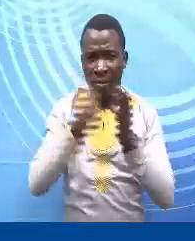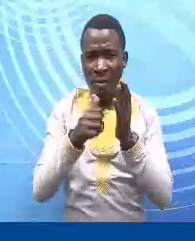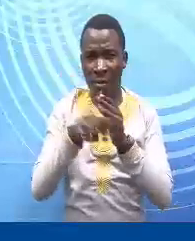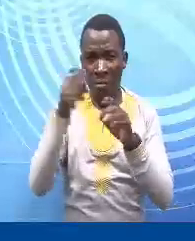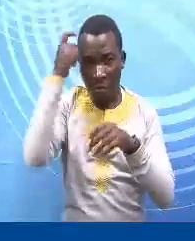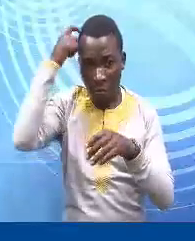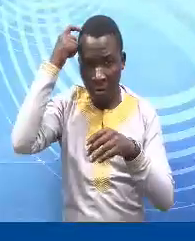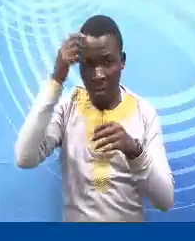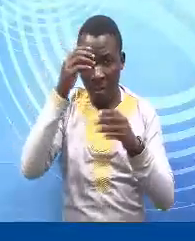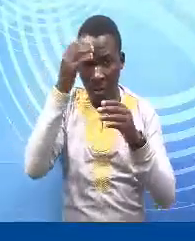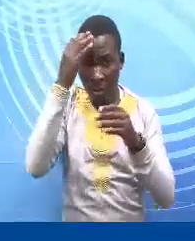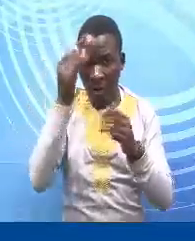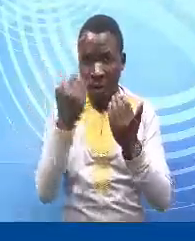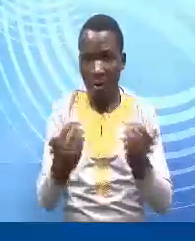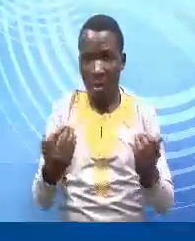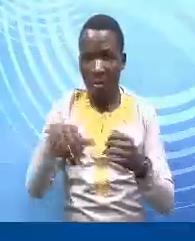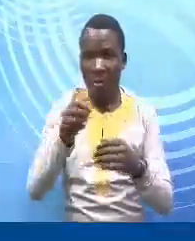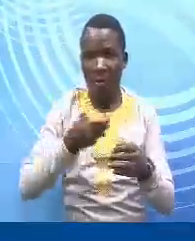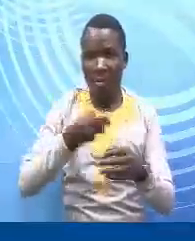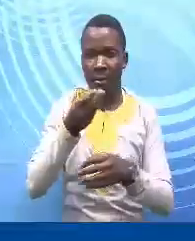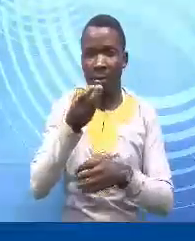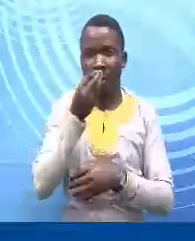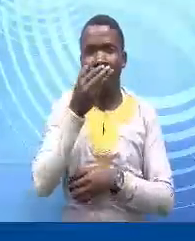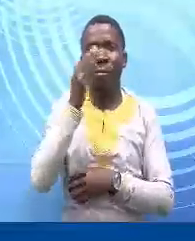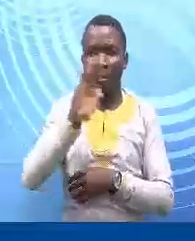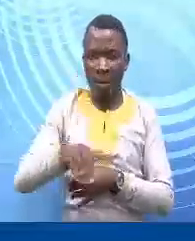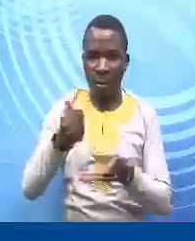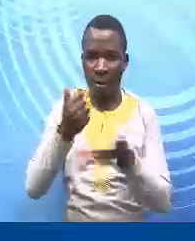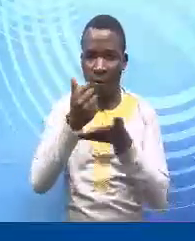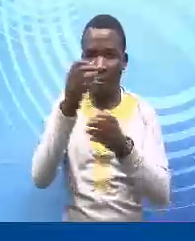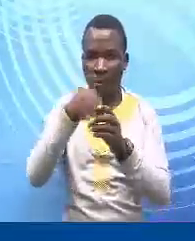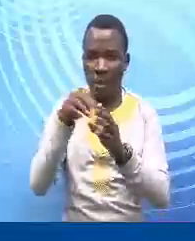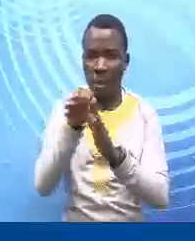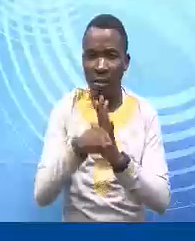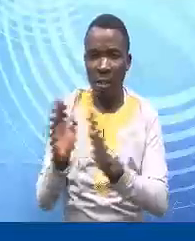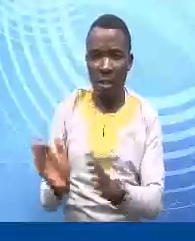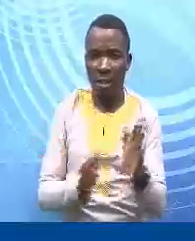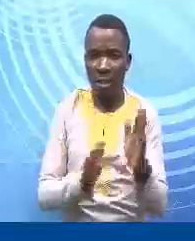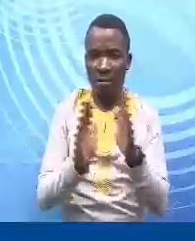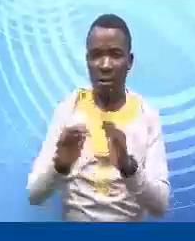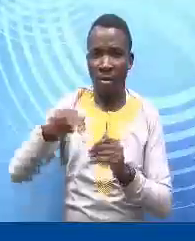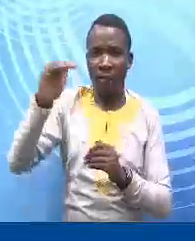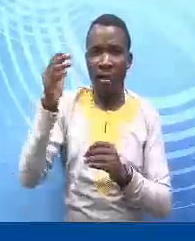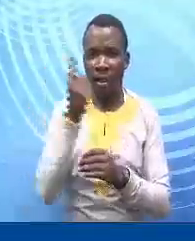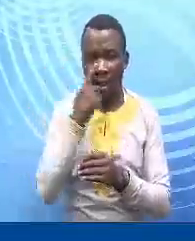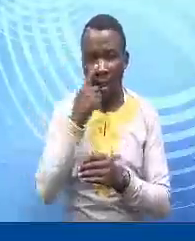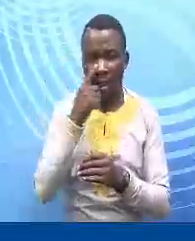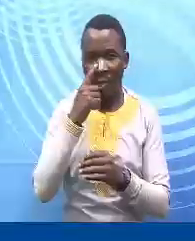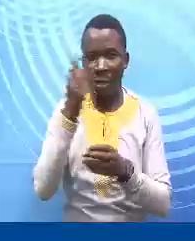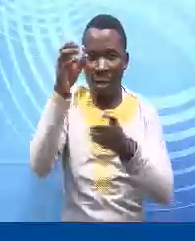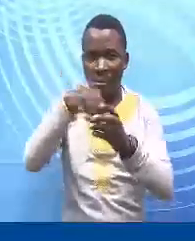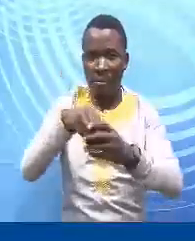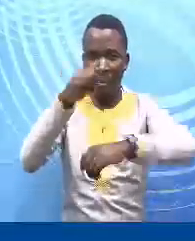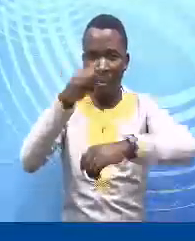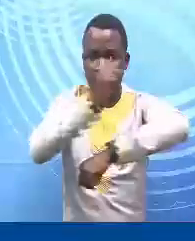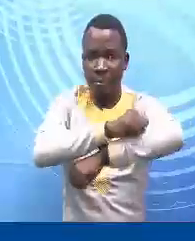ngo abana babo nabo bafite imirire mibi ngo bakaba banafashwa kujya muri gahunda y'imbonezamikurire ngo kandi ngo bakazanashyirwa mu